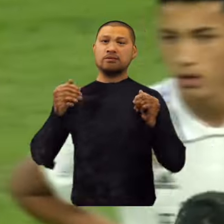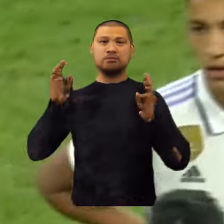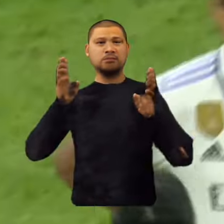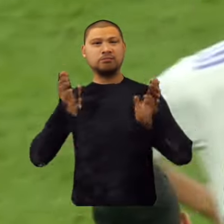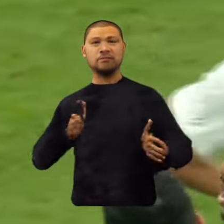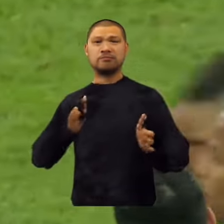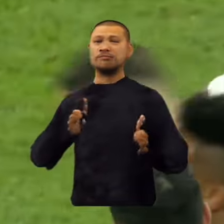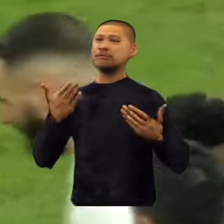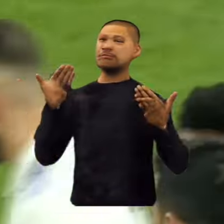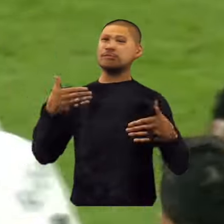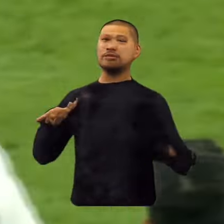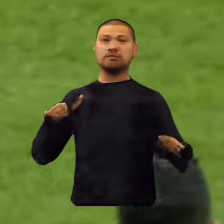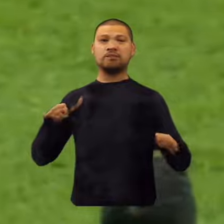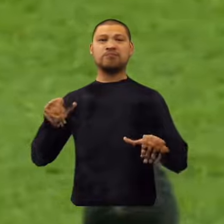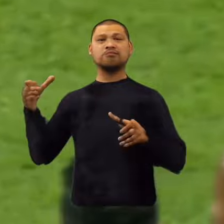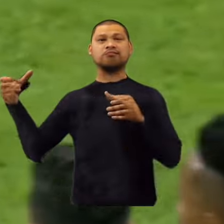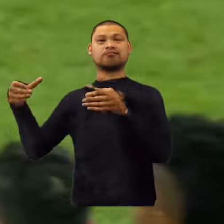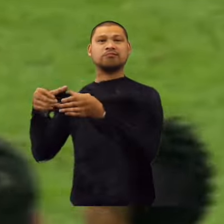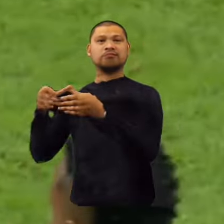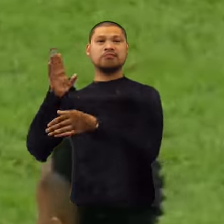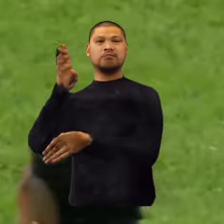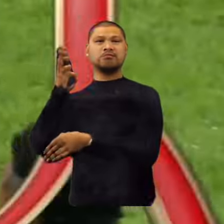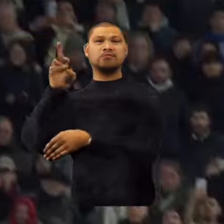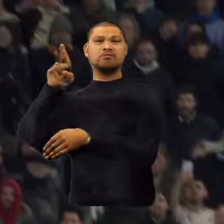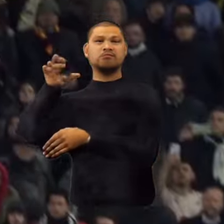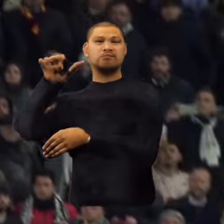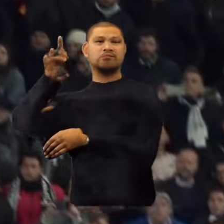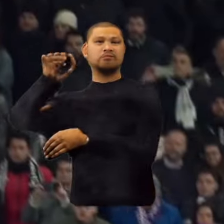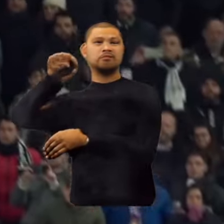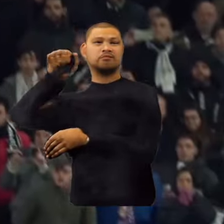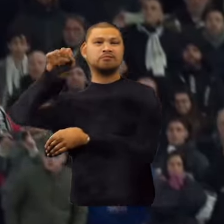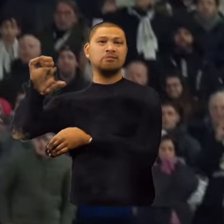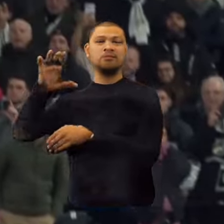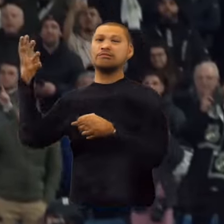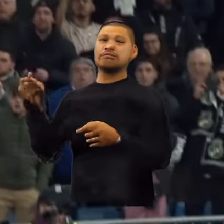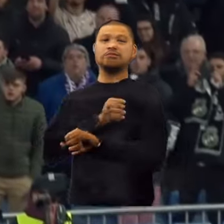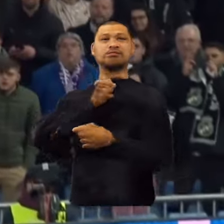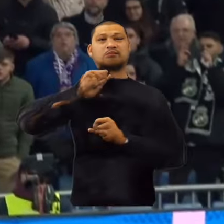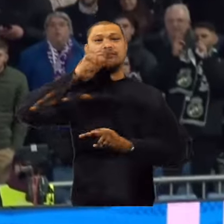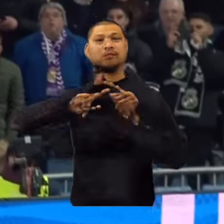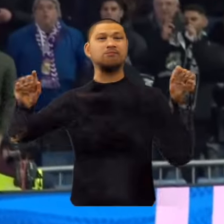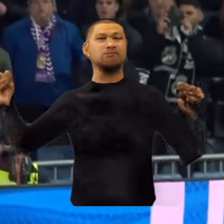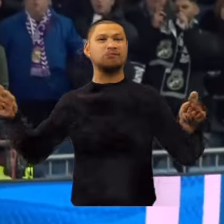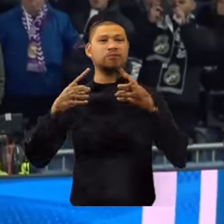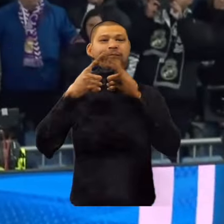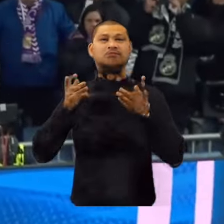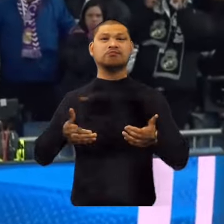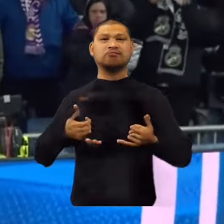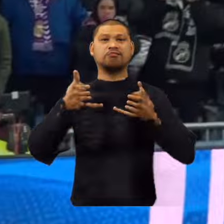Ça y est. Le Barça s'impose en but à 0 sur la pelouse du Real Madrid dans cette demi-finale allée de la Coupe